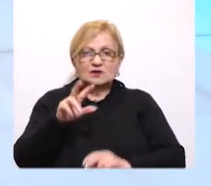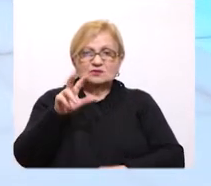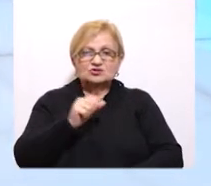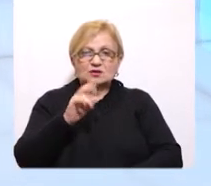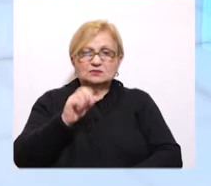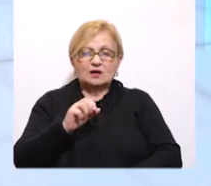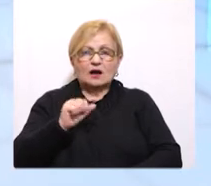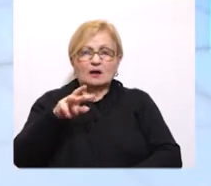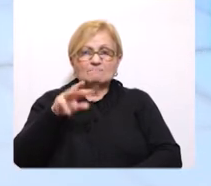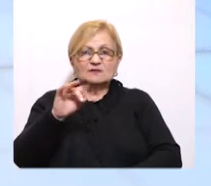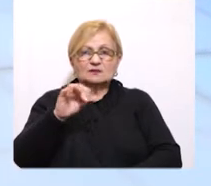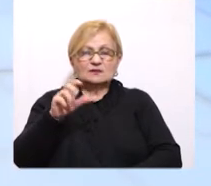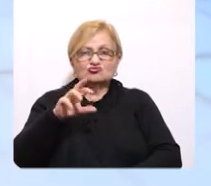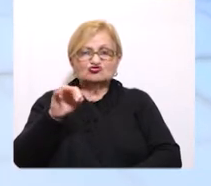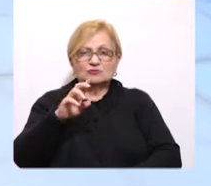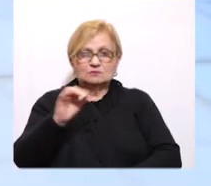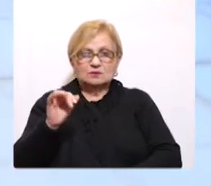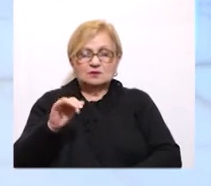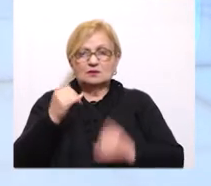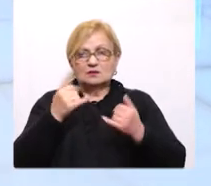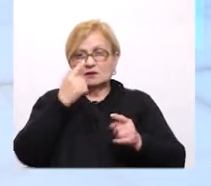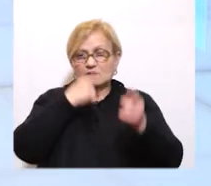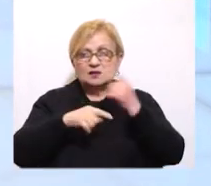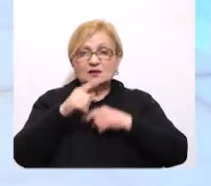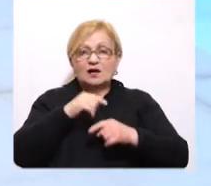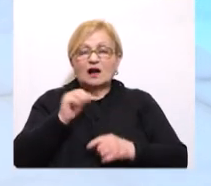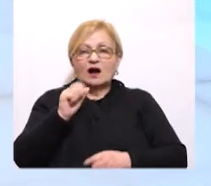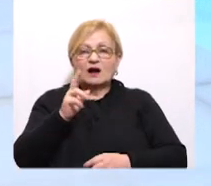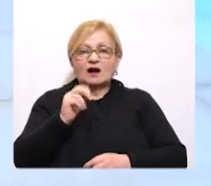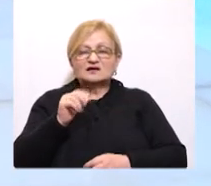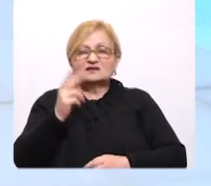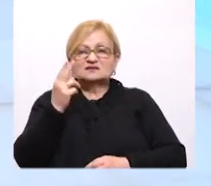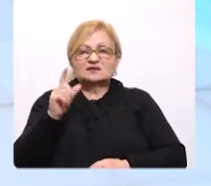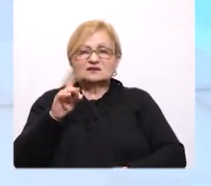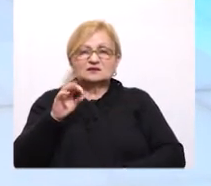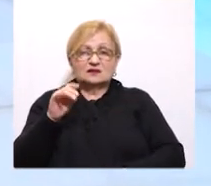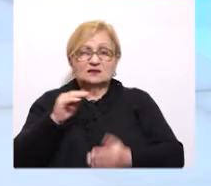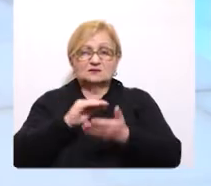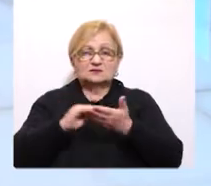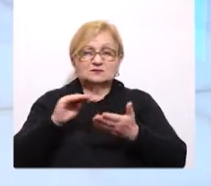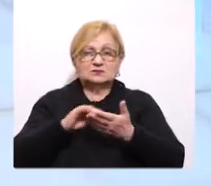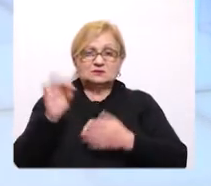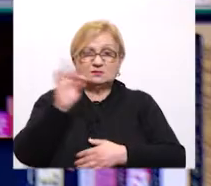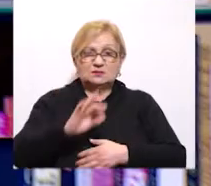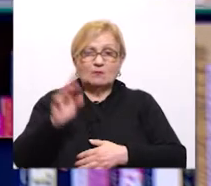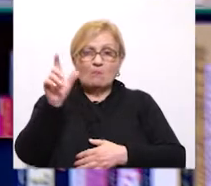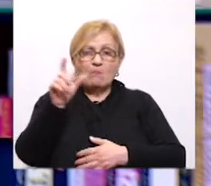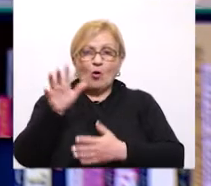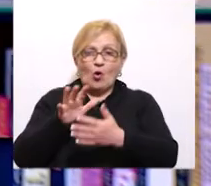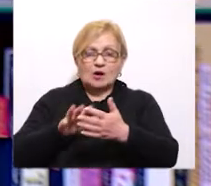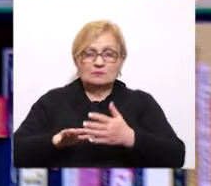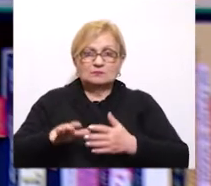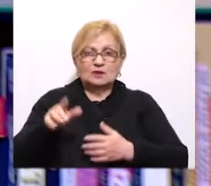ჯანა ამირეჯიბი ვარ. Და დღეს ისევ აკაკი წერეთლის პოემას თორნიკე ერისთავს უბრუნდებით.